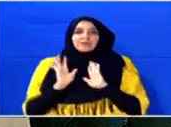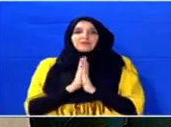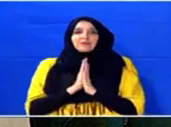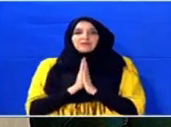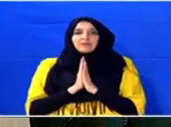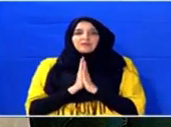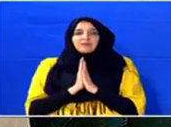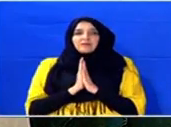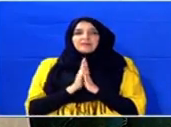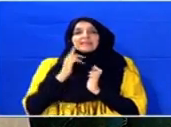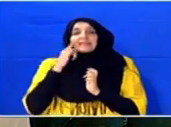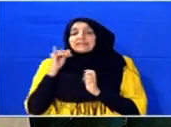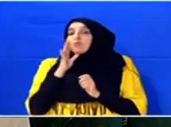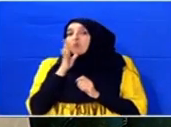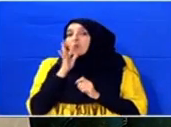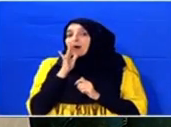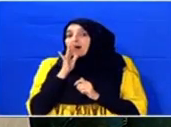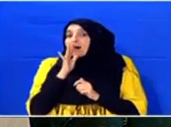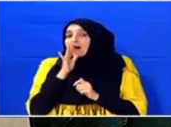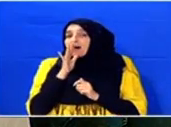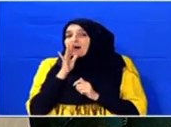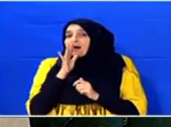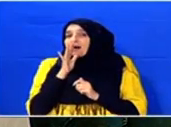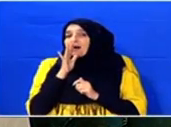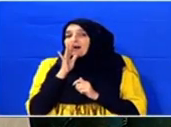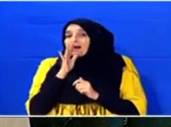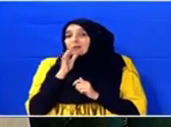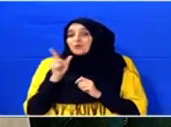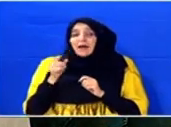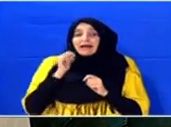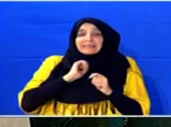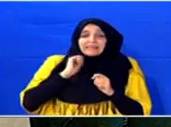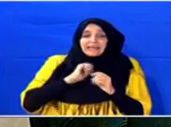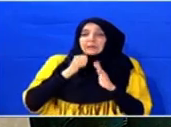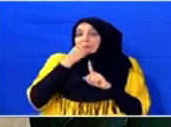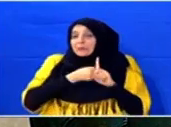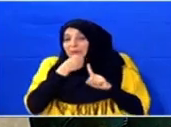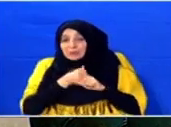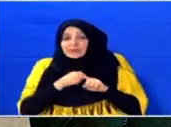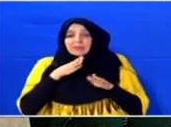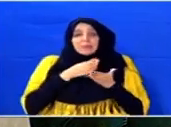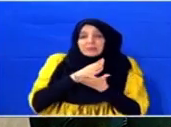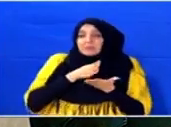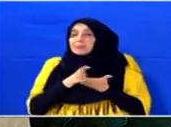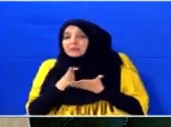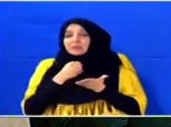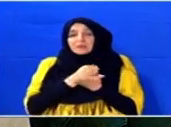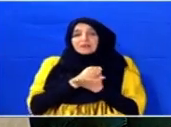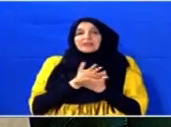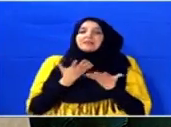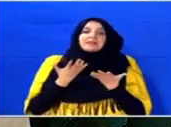الاماكن ان شاء الله غالب بعد 60 فاذ جميع الوسائل والطلاق